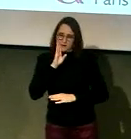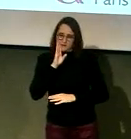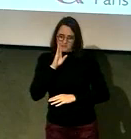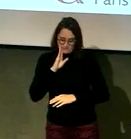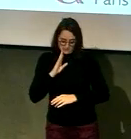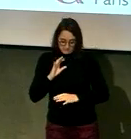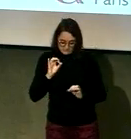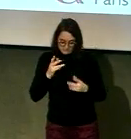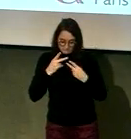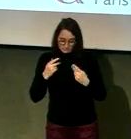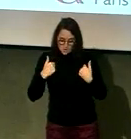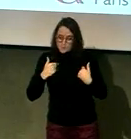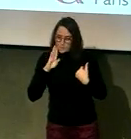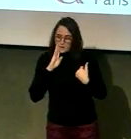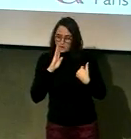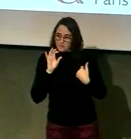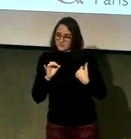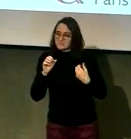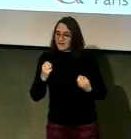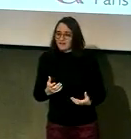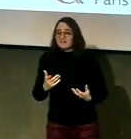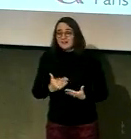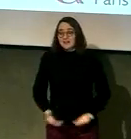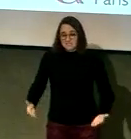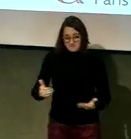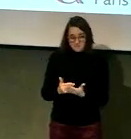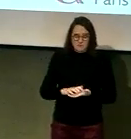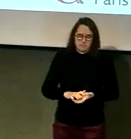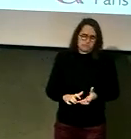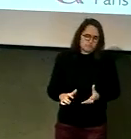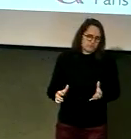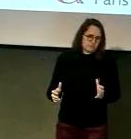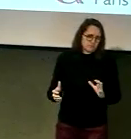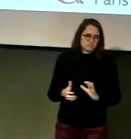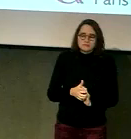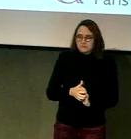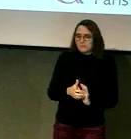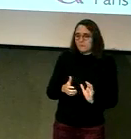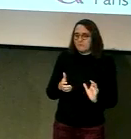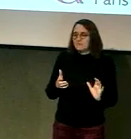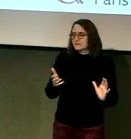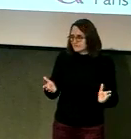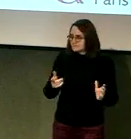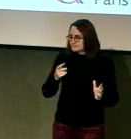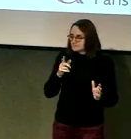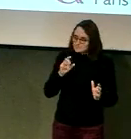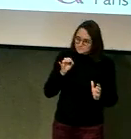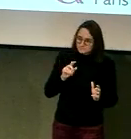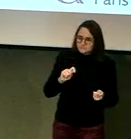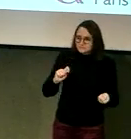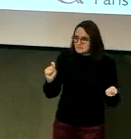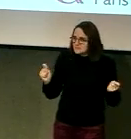des enfants qui lui ont été confiés. C'est des situations très compliquées. Donc on voit, ça bouge parce